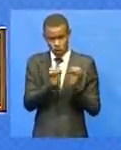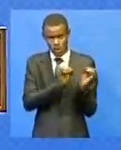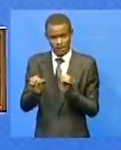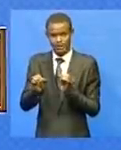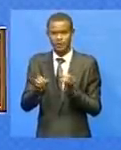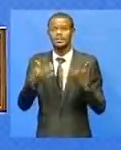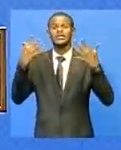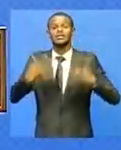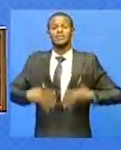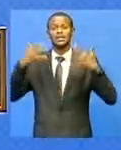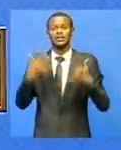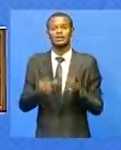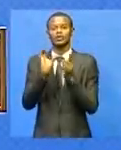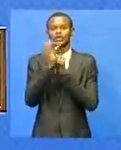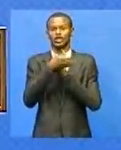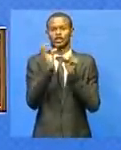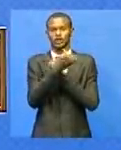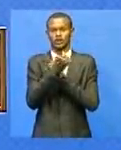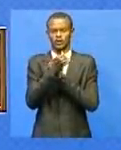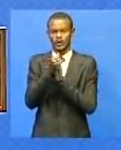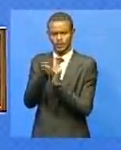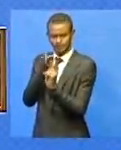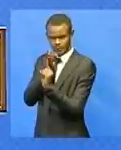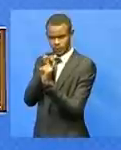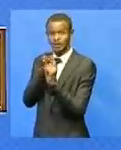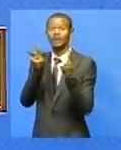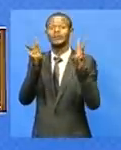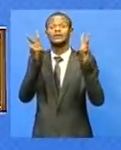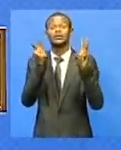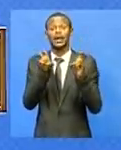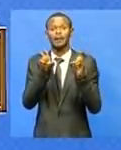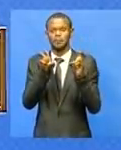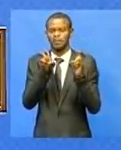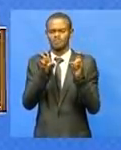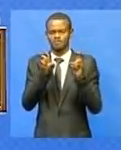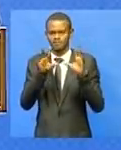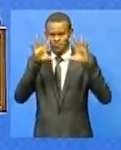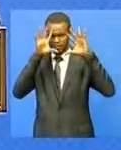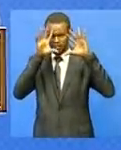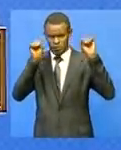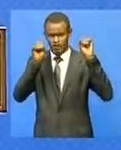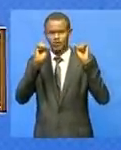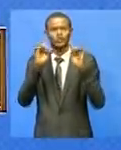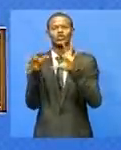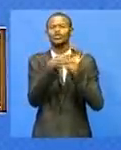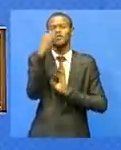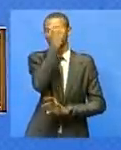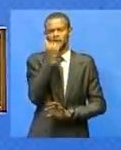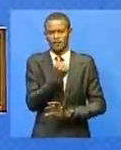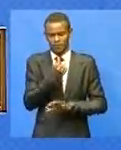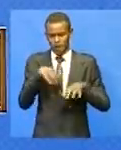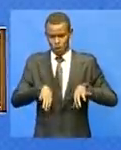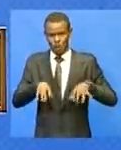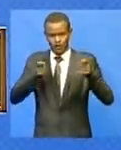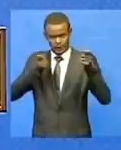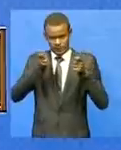cérémonies culturelles en tenant compte du thème de la présidence de l'Union africaine de la République démocratique du Congo, à